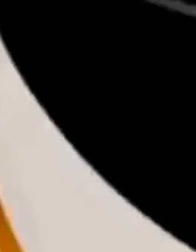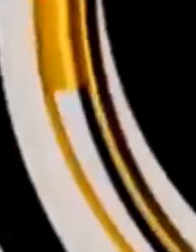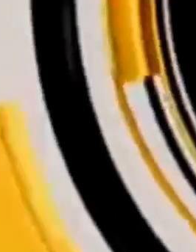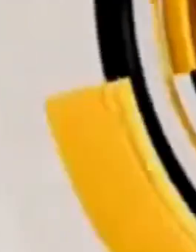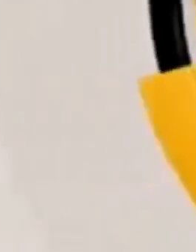בבקשה